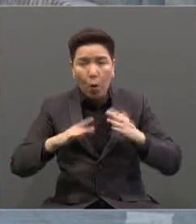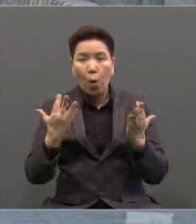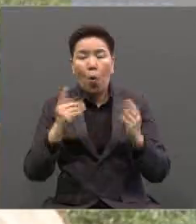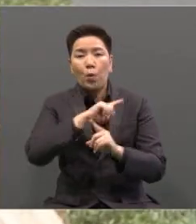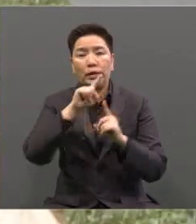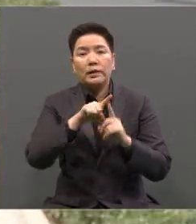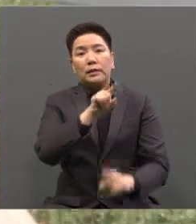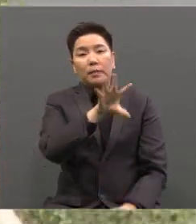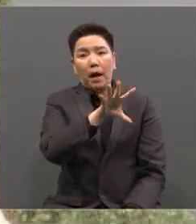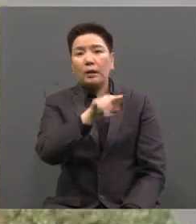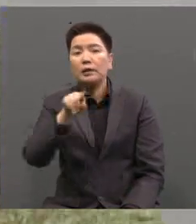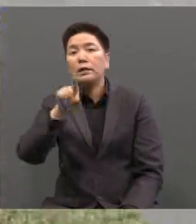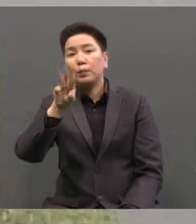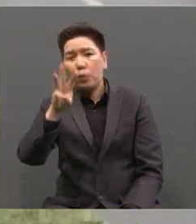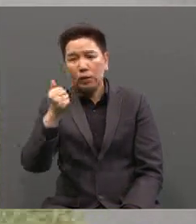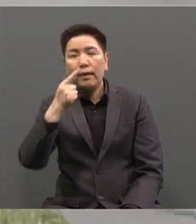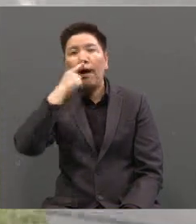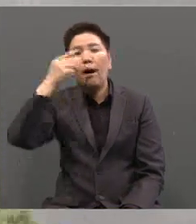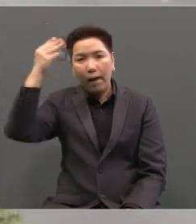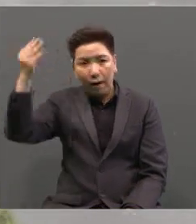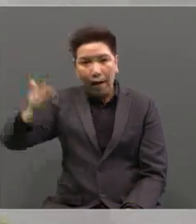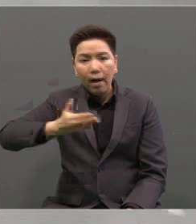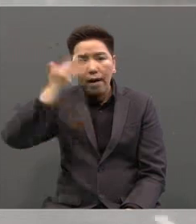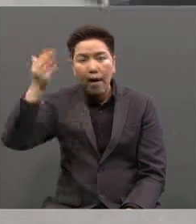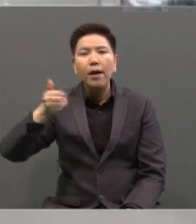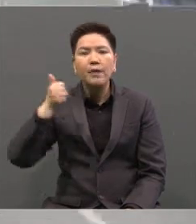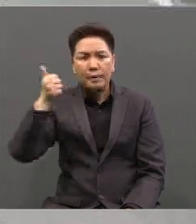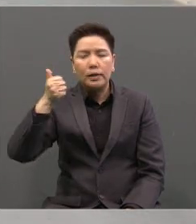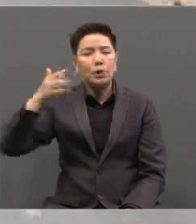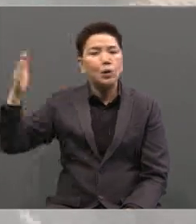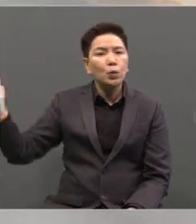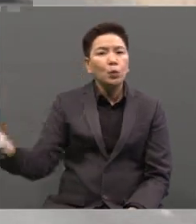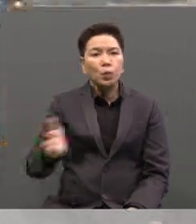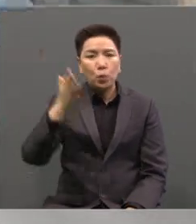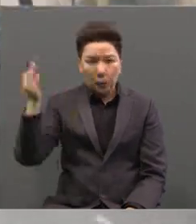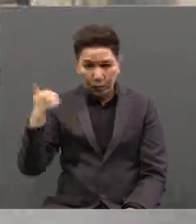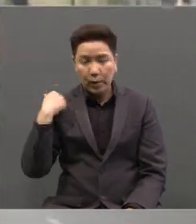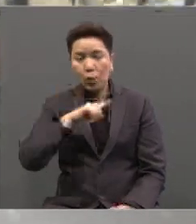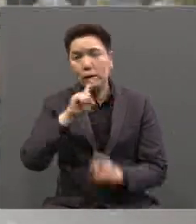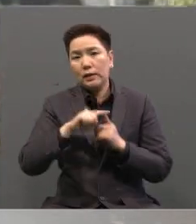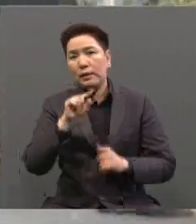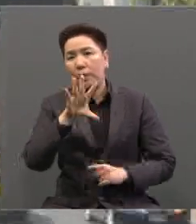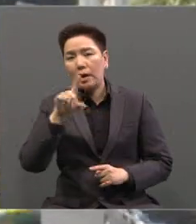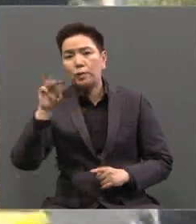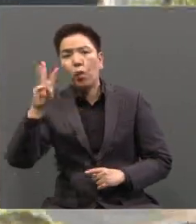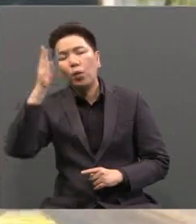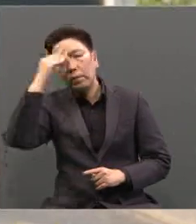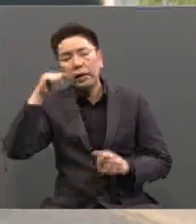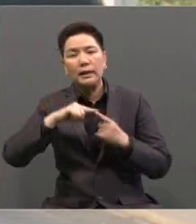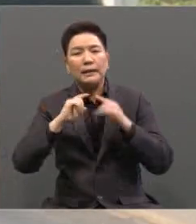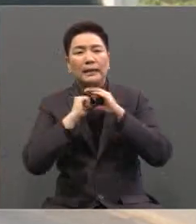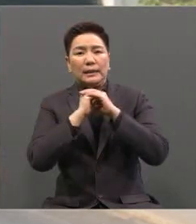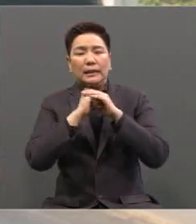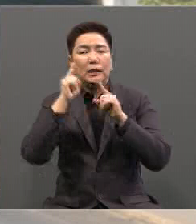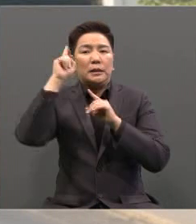ที่ 25-26กุมภาพันธ์การระบายอากาศจะอยู่ในเกณฑ์ที่ดีมากถึงดีนะครับเนื่องจากบริเวณความกดอากาศสูง